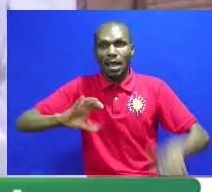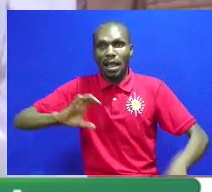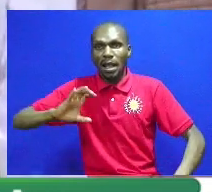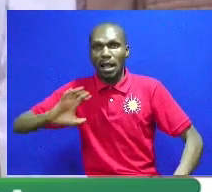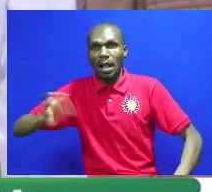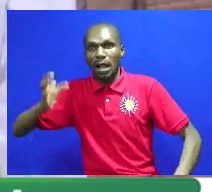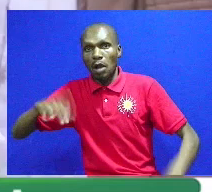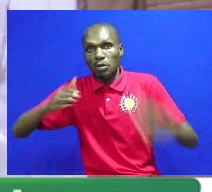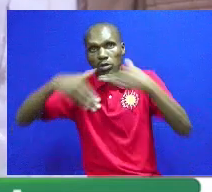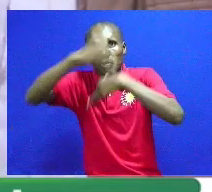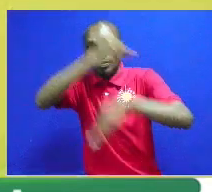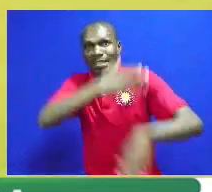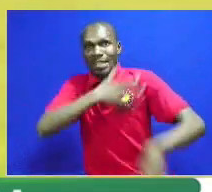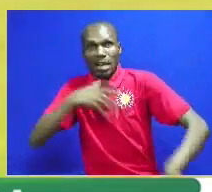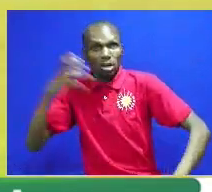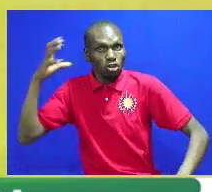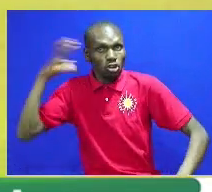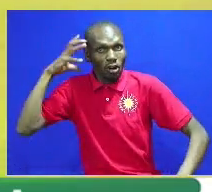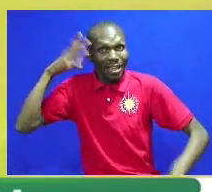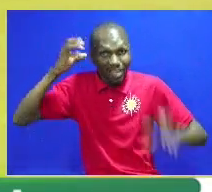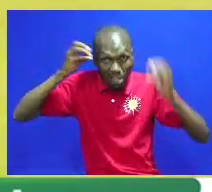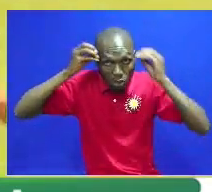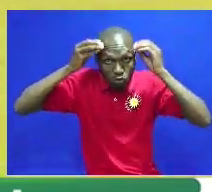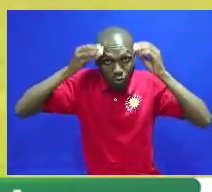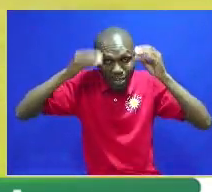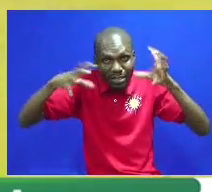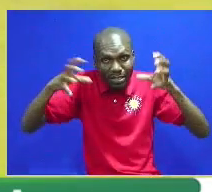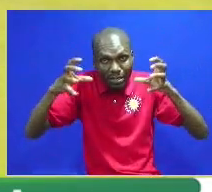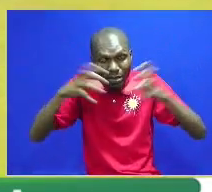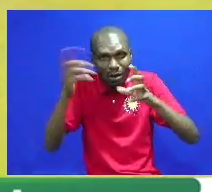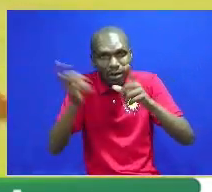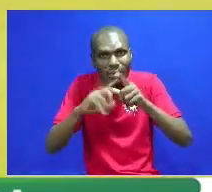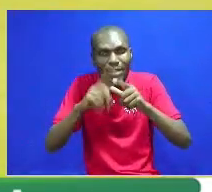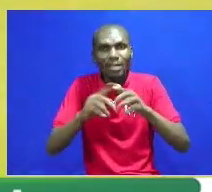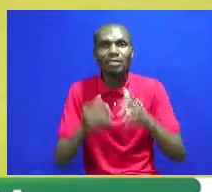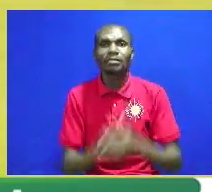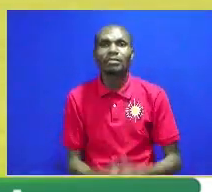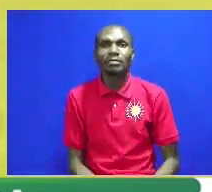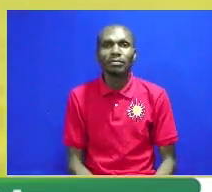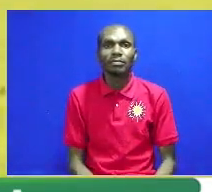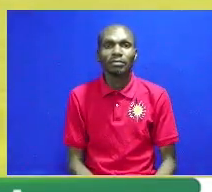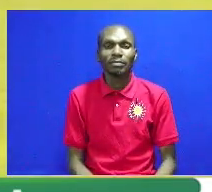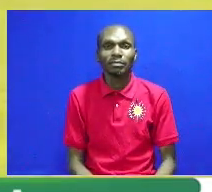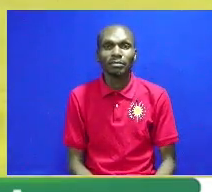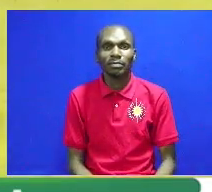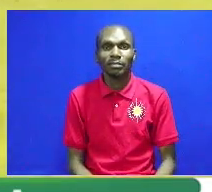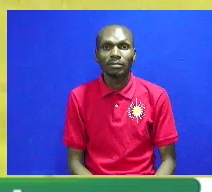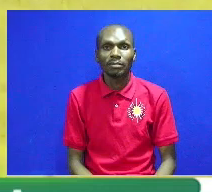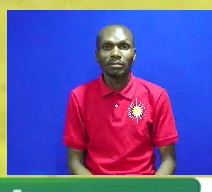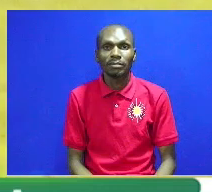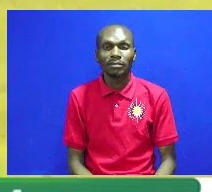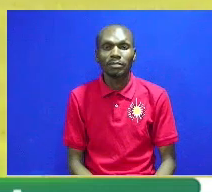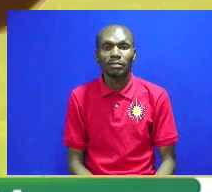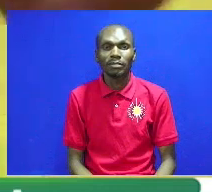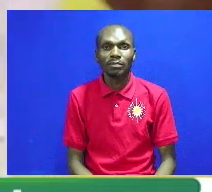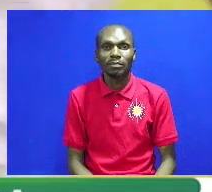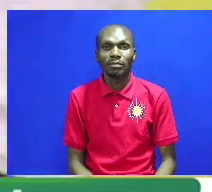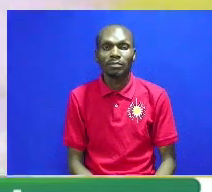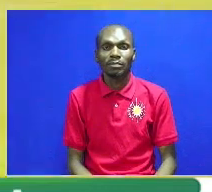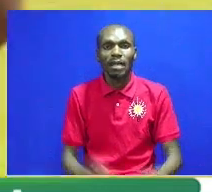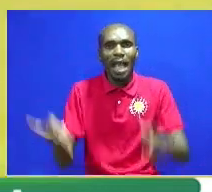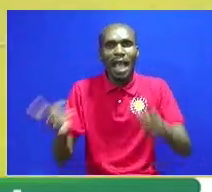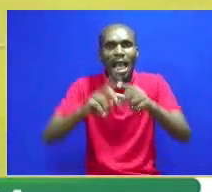University and College Students Association. Ni kibali mungu ameka mbele yetu. Isiishie tu hapa Sironga. Bali